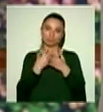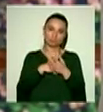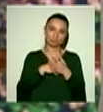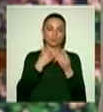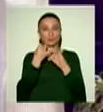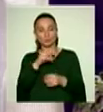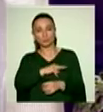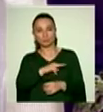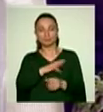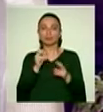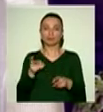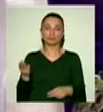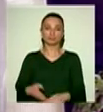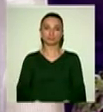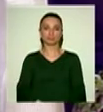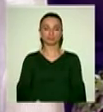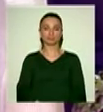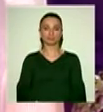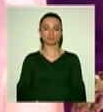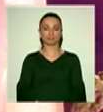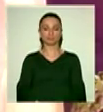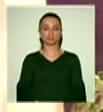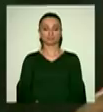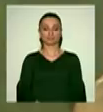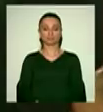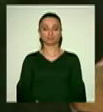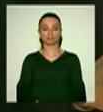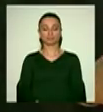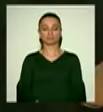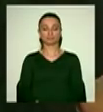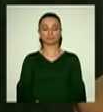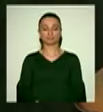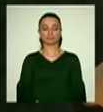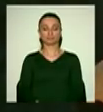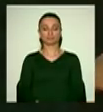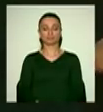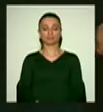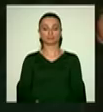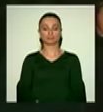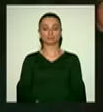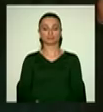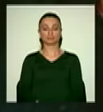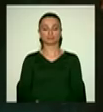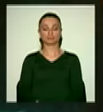ჩაკეტილი, ღია, კონტაქტური, აი როგორი იყო? რაიმე უნდა მოვიგონო, გმირული.